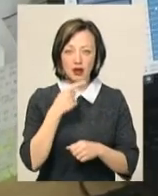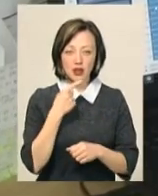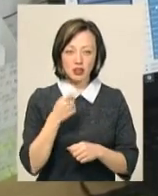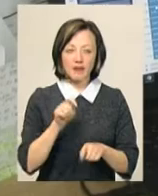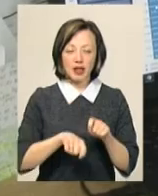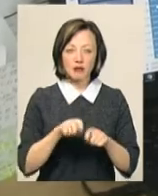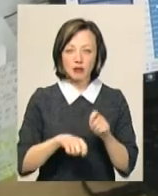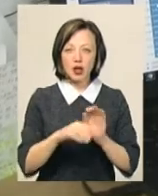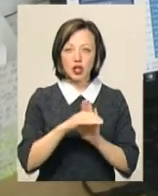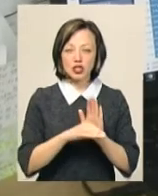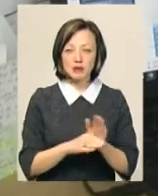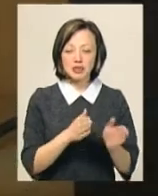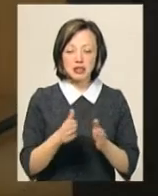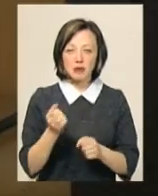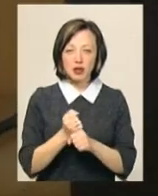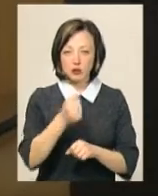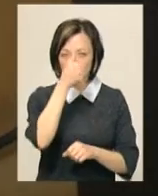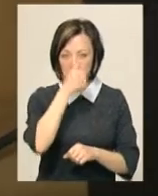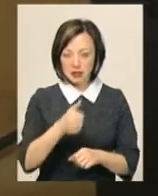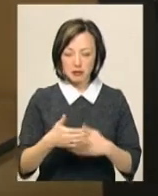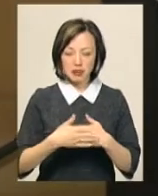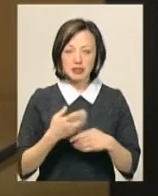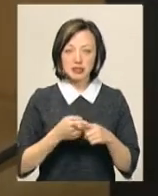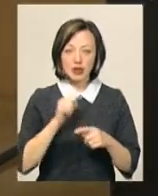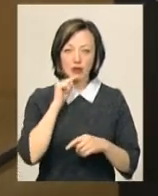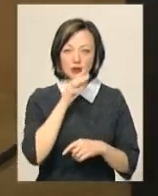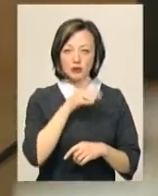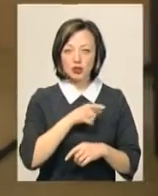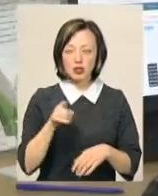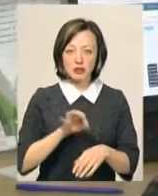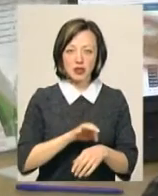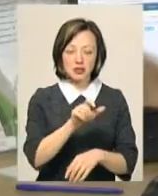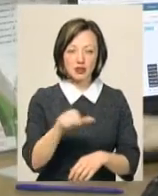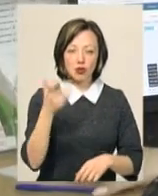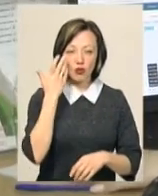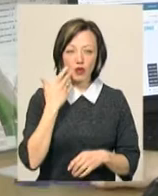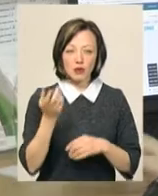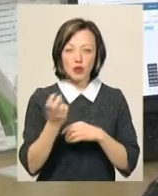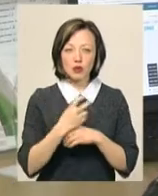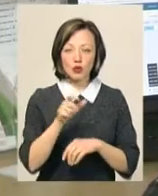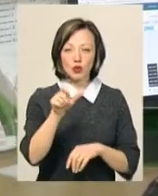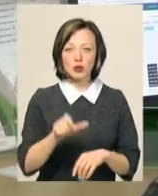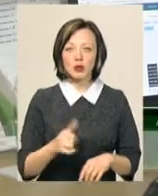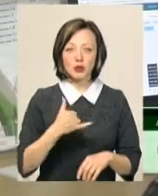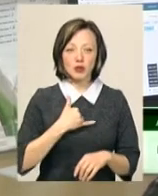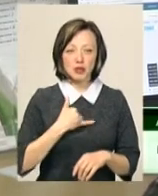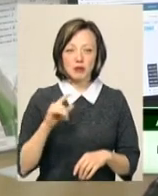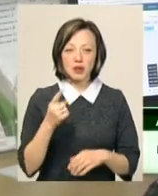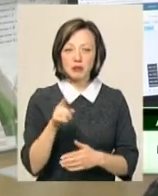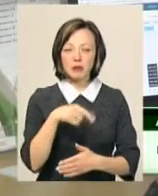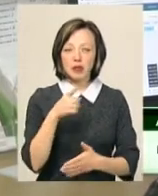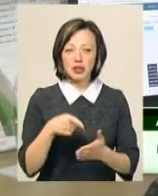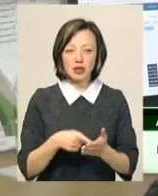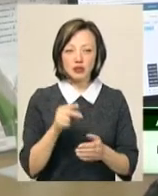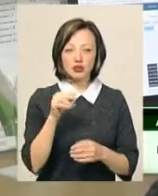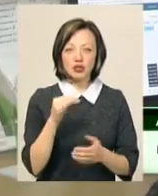тестовому режимі система працює близько місяця. Каже, це дозволяє економити час пацієнтів. Коли приходить людина, в нас перше питання, яке ми